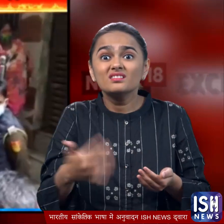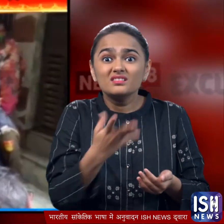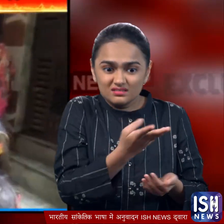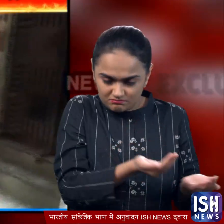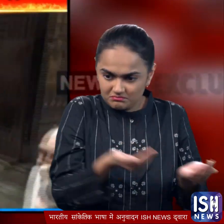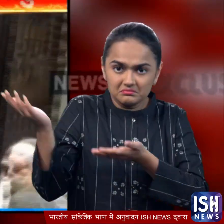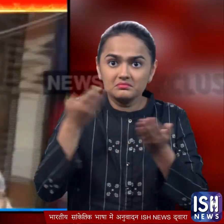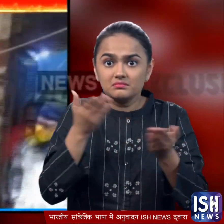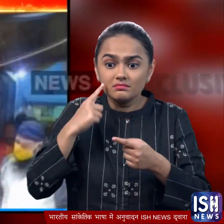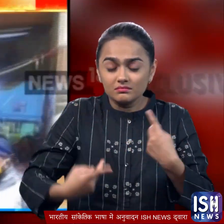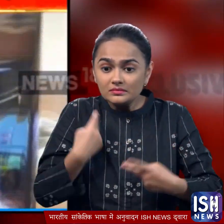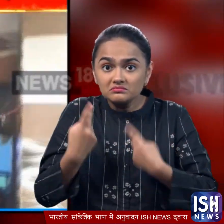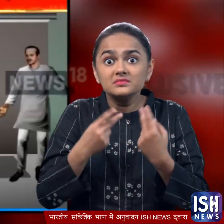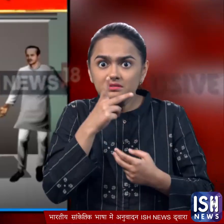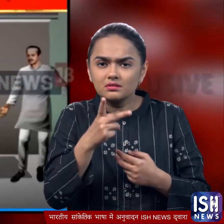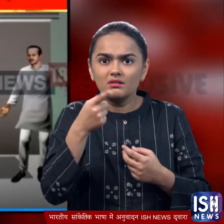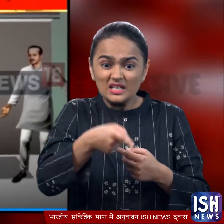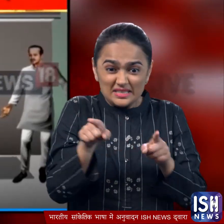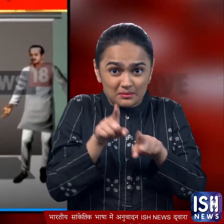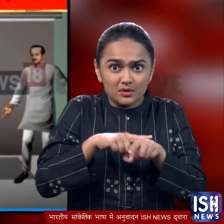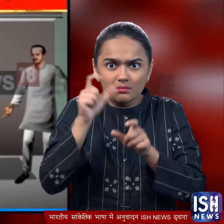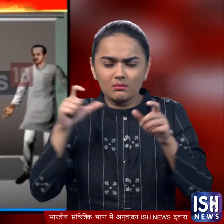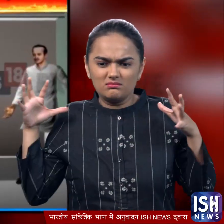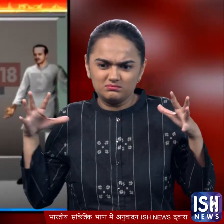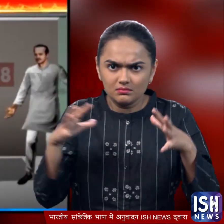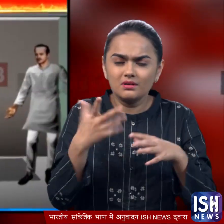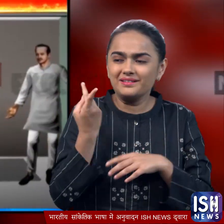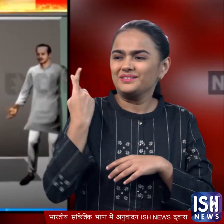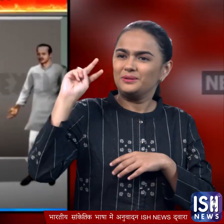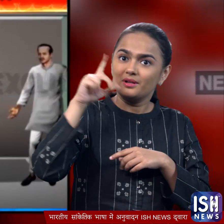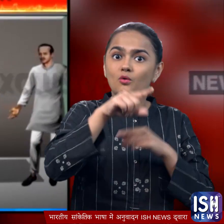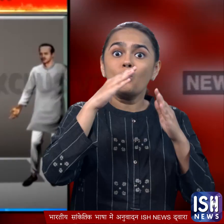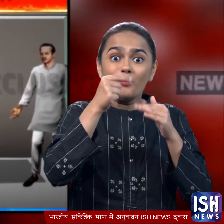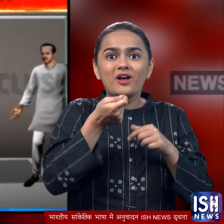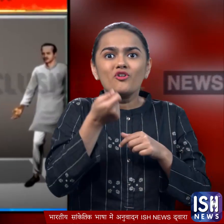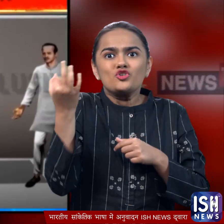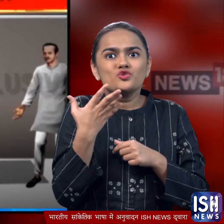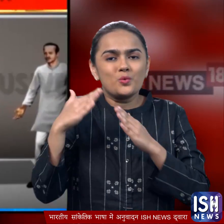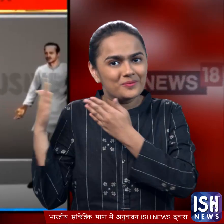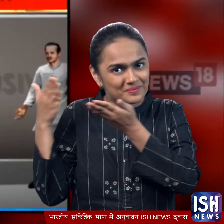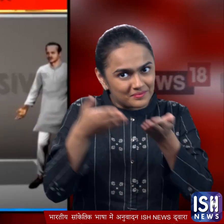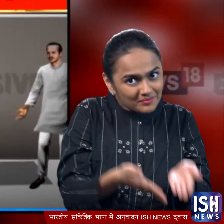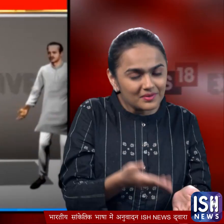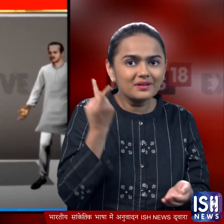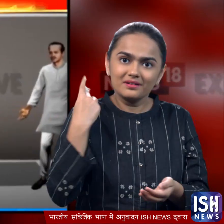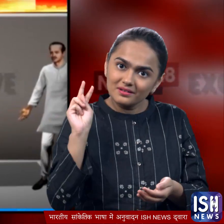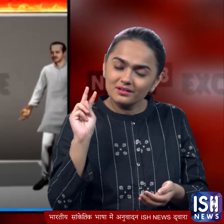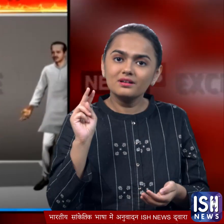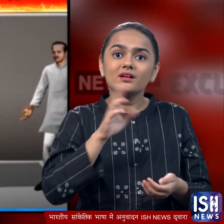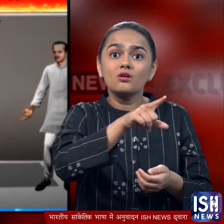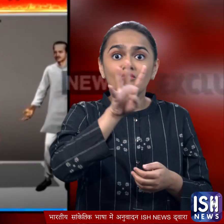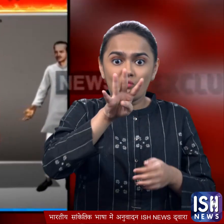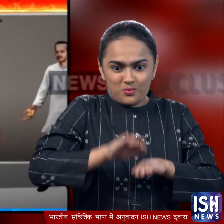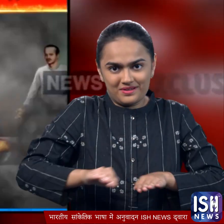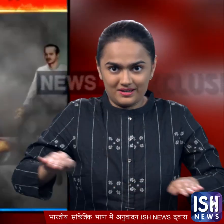दिया। इस दौरान वहां काफी भीड़ जुट गई। बताया गया कि 2 दिन पहले एक परिवार एक कमरे के मकान में किराए पर रहने के लिए आया था। उस परिवार